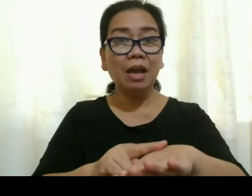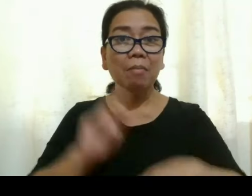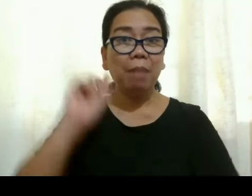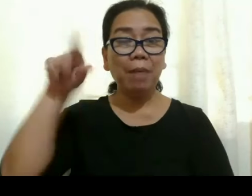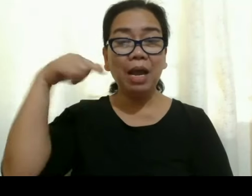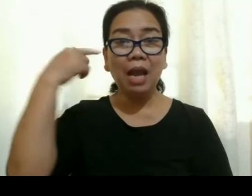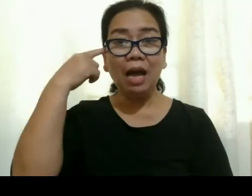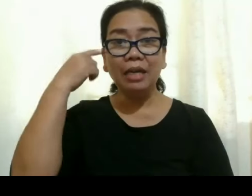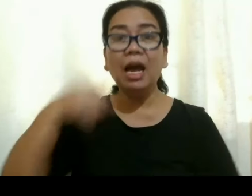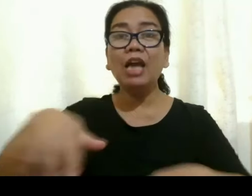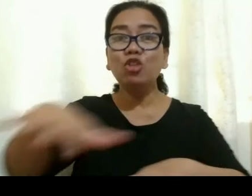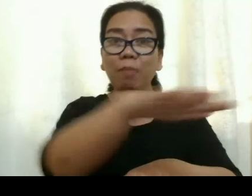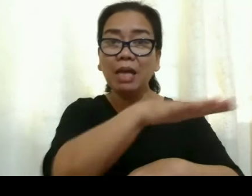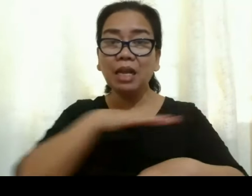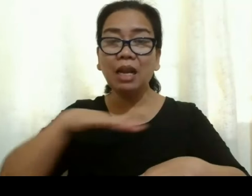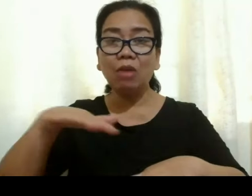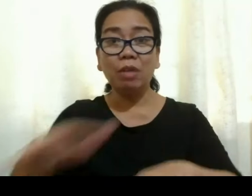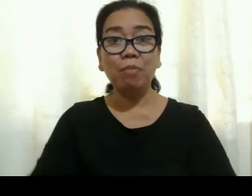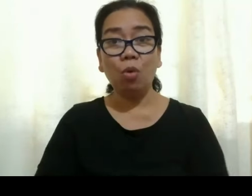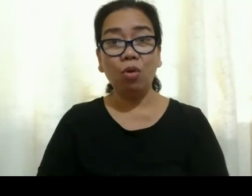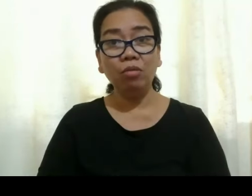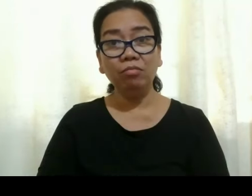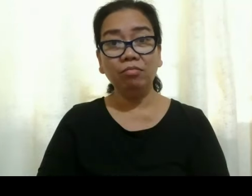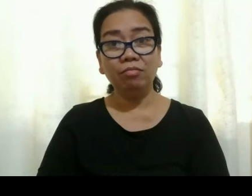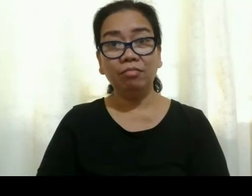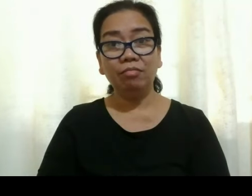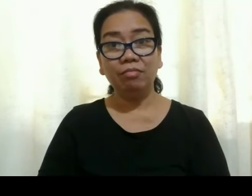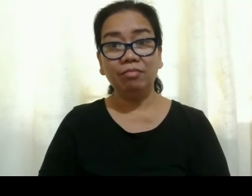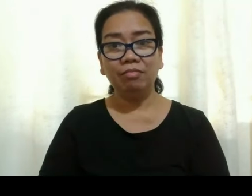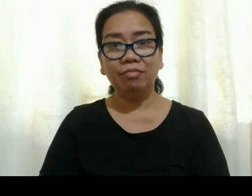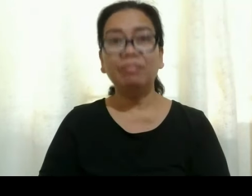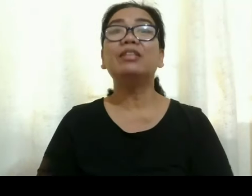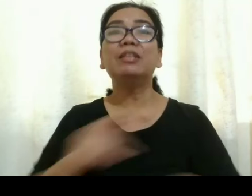pambansang pamahalaan ay sumasaklaw sa buong